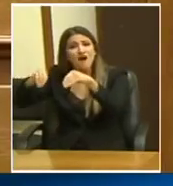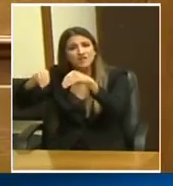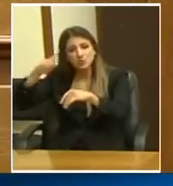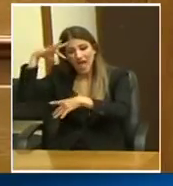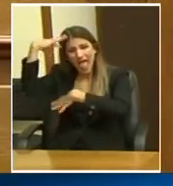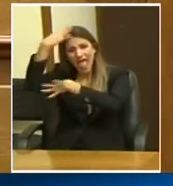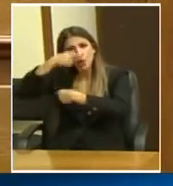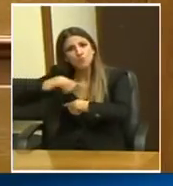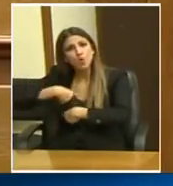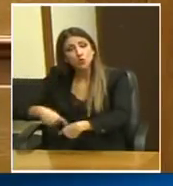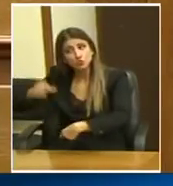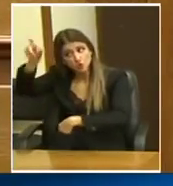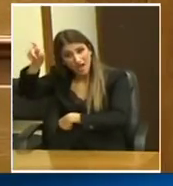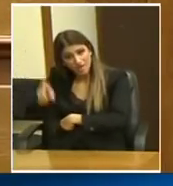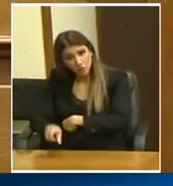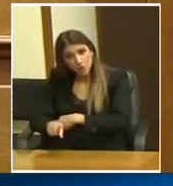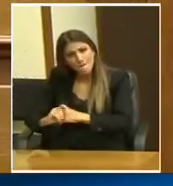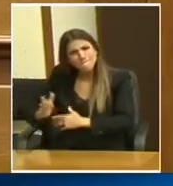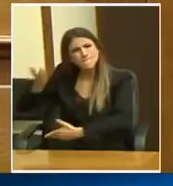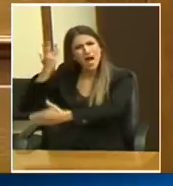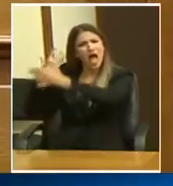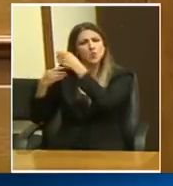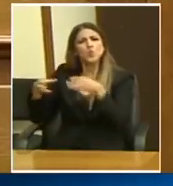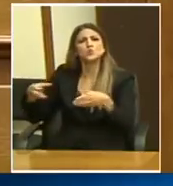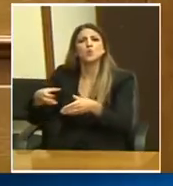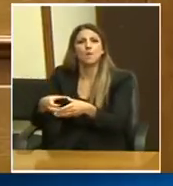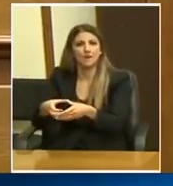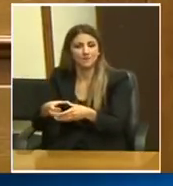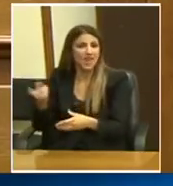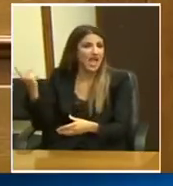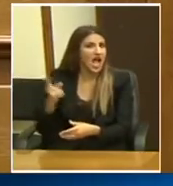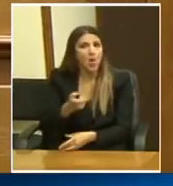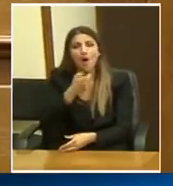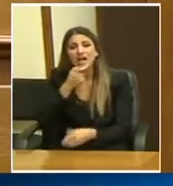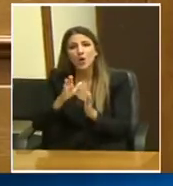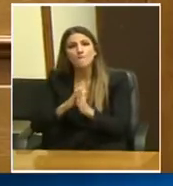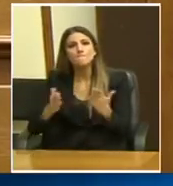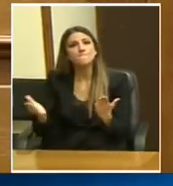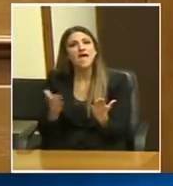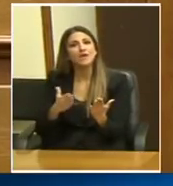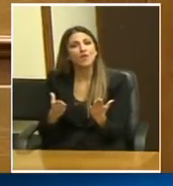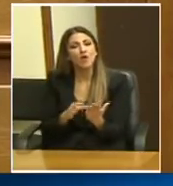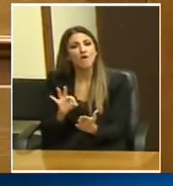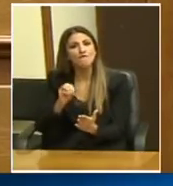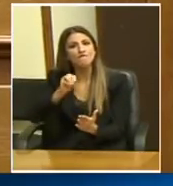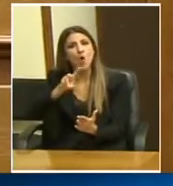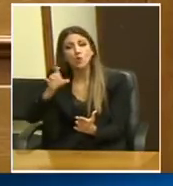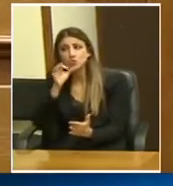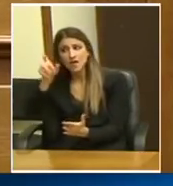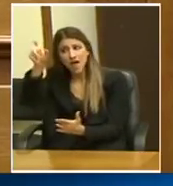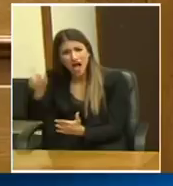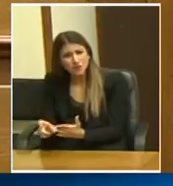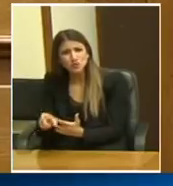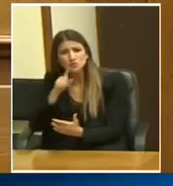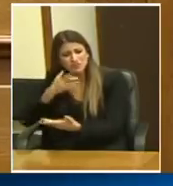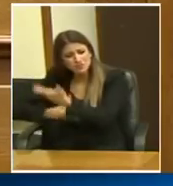πολιτικού καθεστώτος που χρεοκόπησε την Ελλάδα. Το περιοδικό Focus σήμερα να τον παρομοιάζει με τον Βίκτορ Όρμπαν,